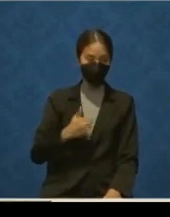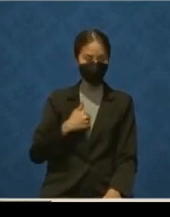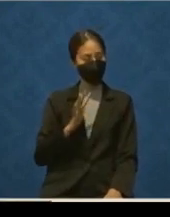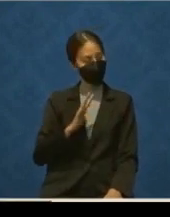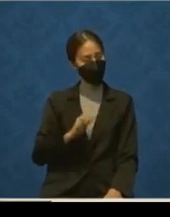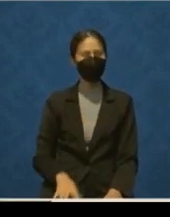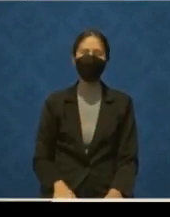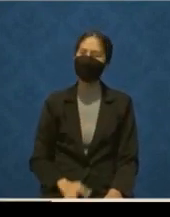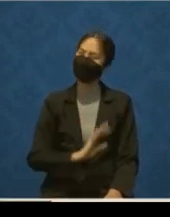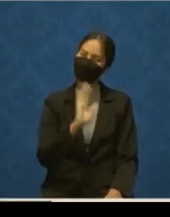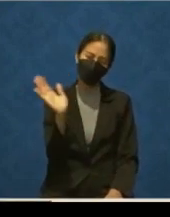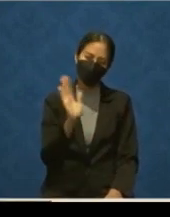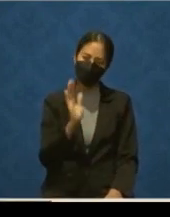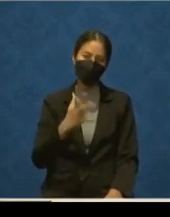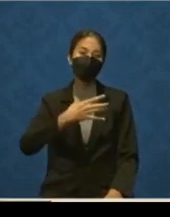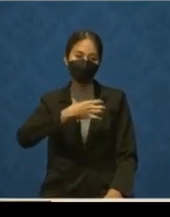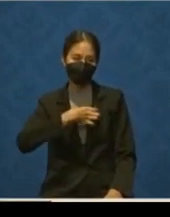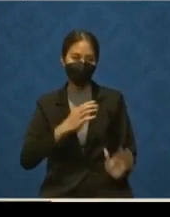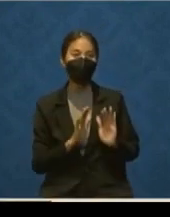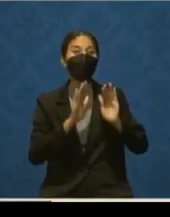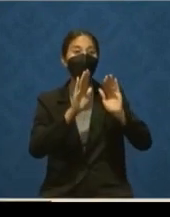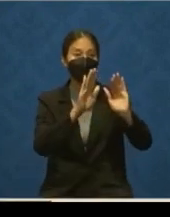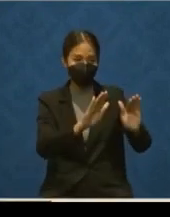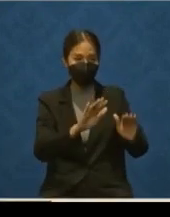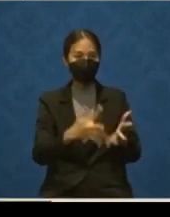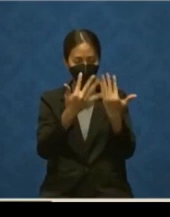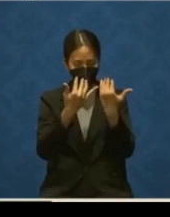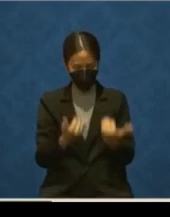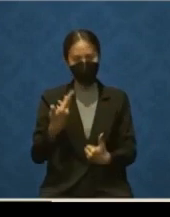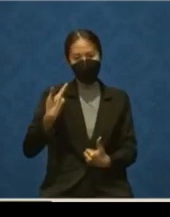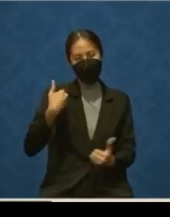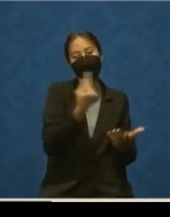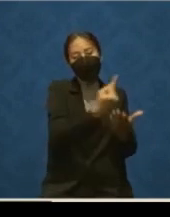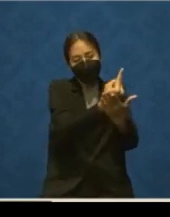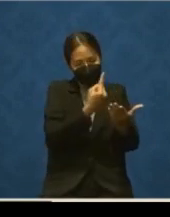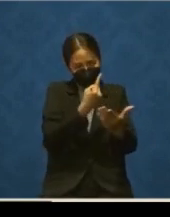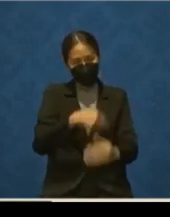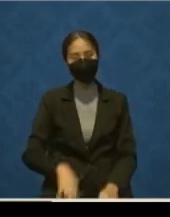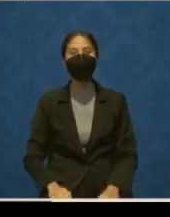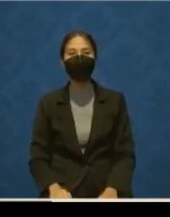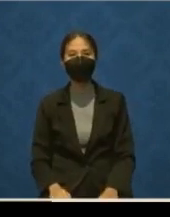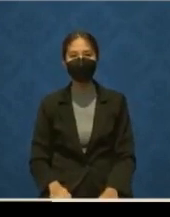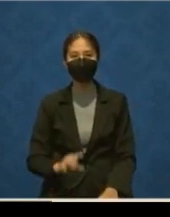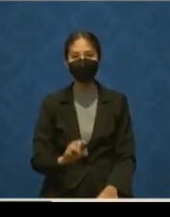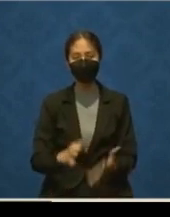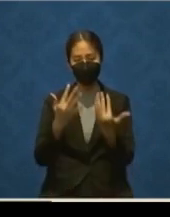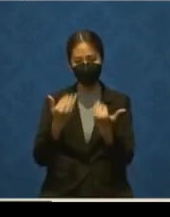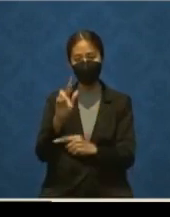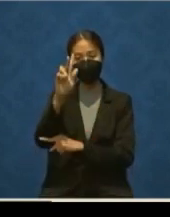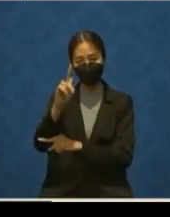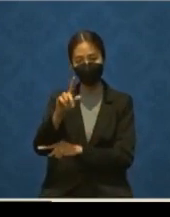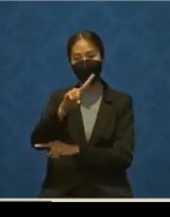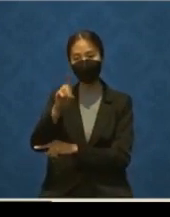ฝากมีตัวแทนซึ่งเป็นรัฐมนตรีอยู่ในสภาพอดีประการแรกเนี่ยข้อบังคับ151